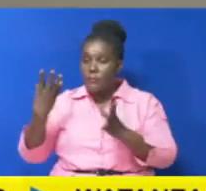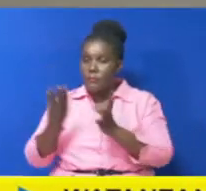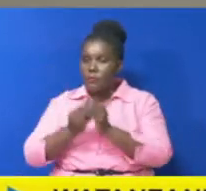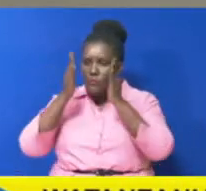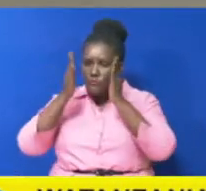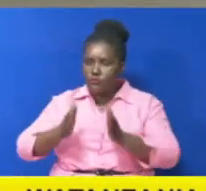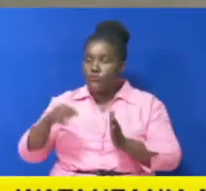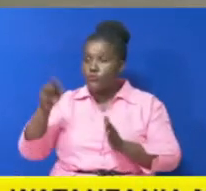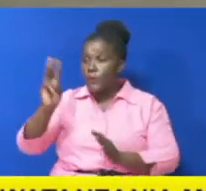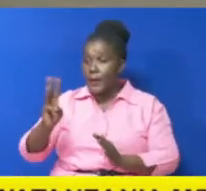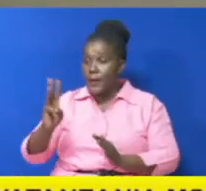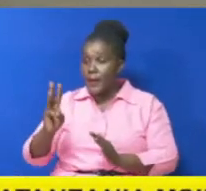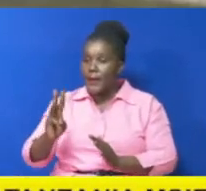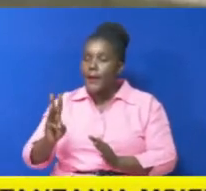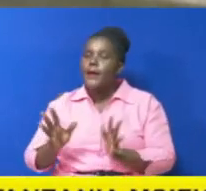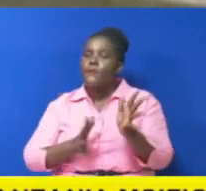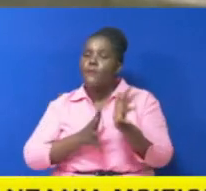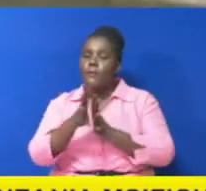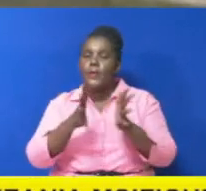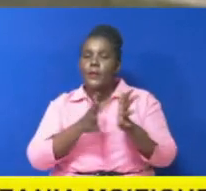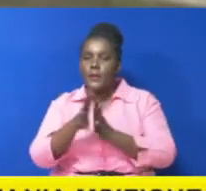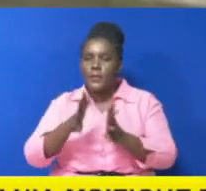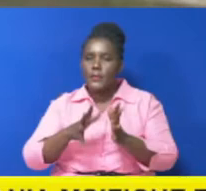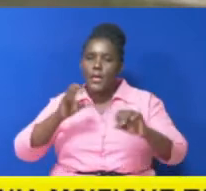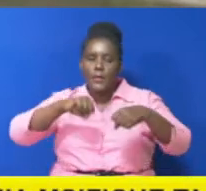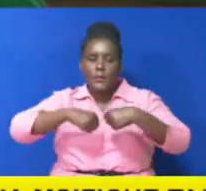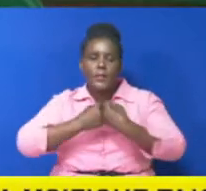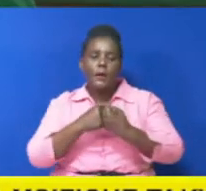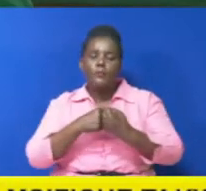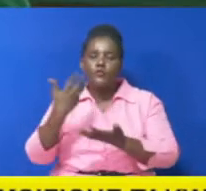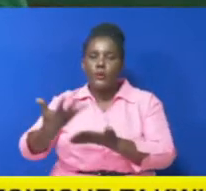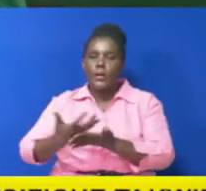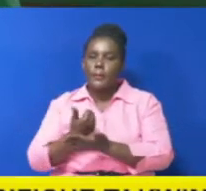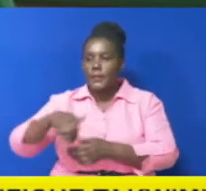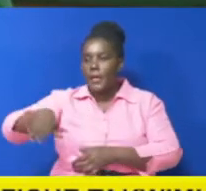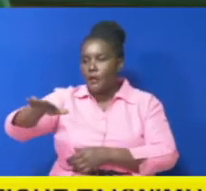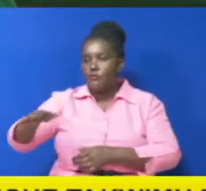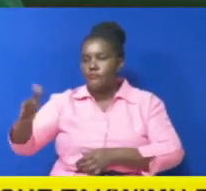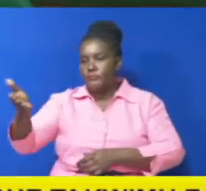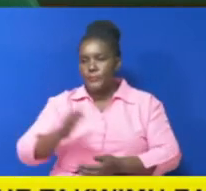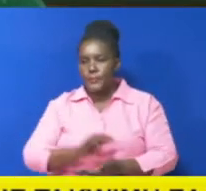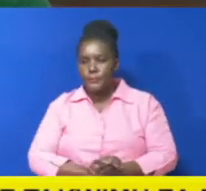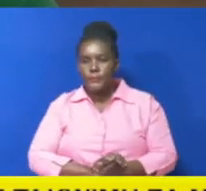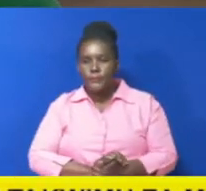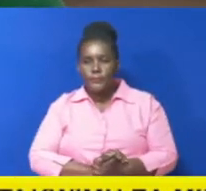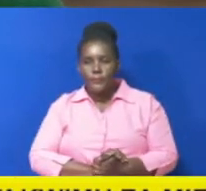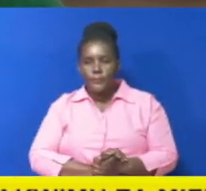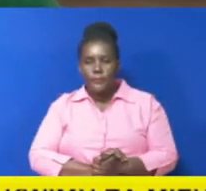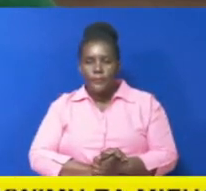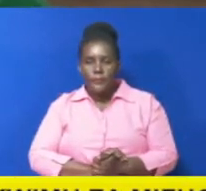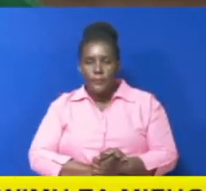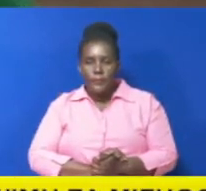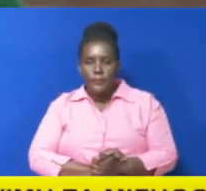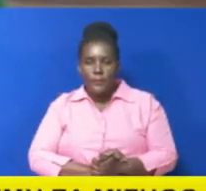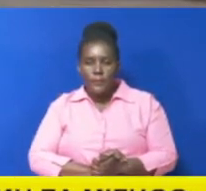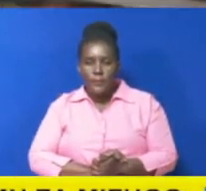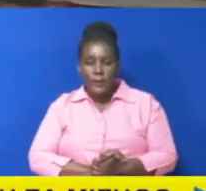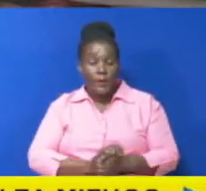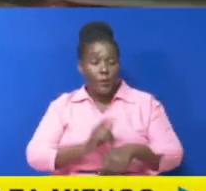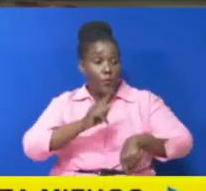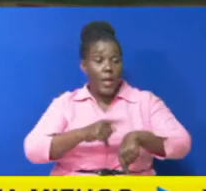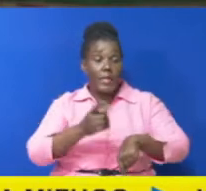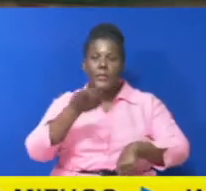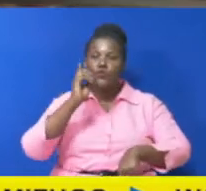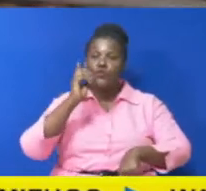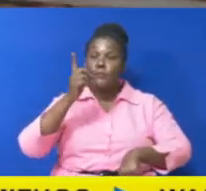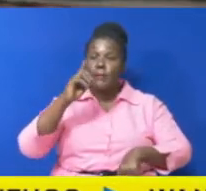wilaya hiyo Andrea Sere wameeleza ukubwa changamoto hiyo. Sasa wakati mwingine umeme ukiwa haupo, wakina